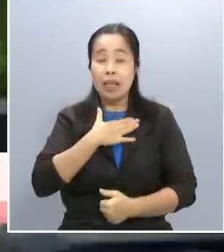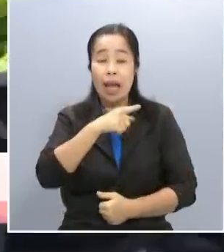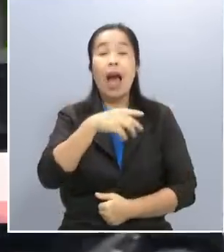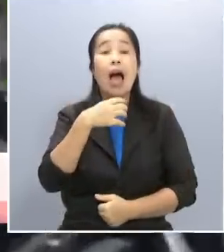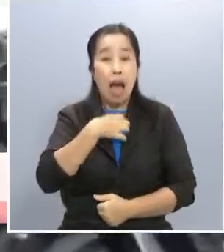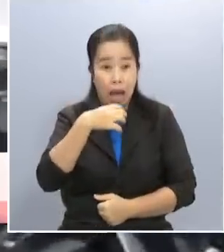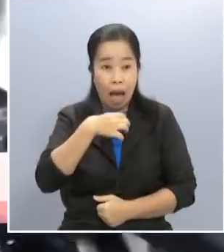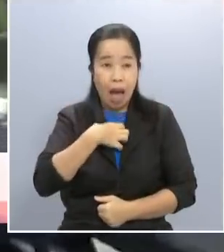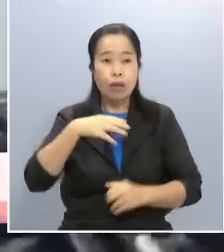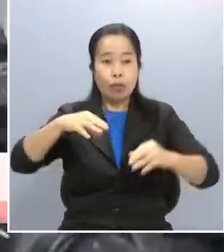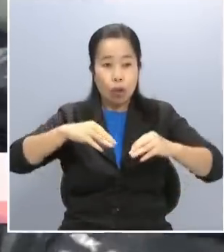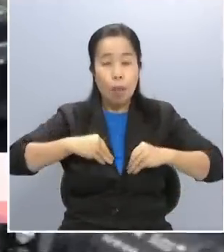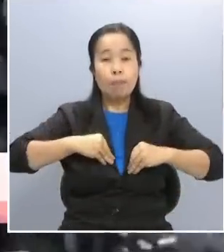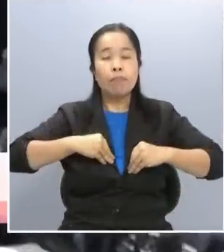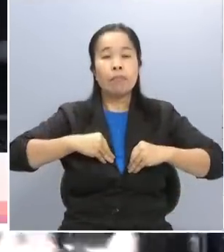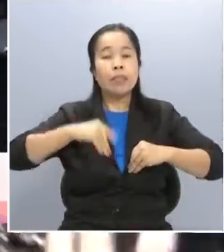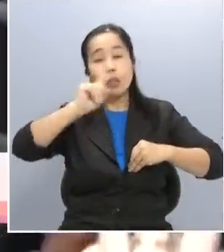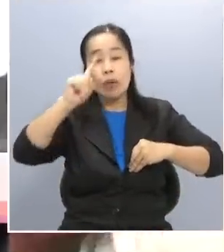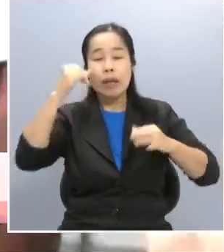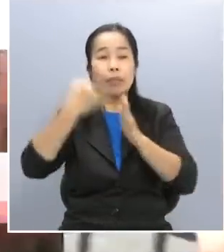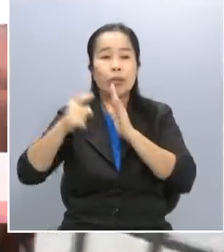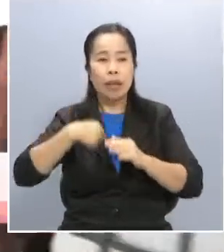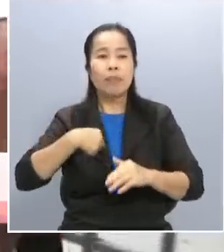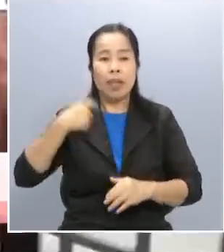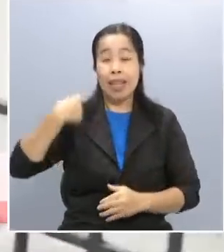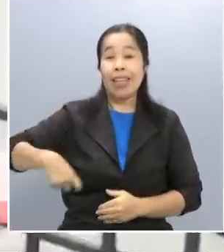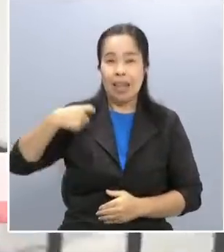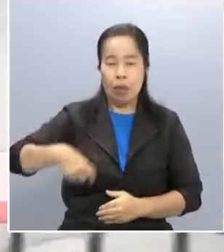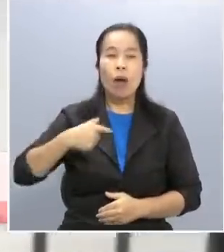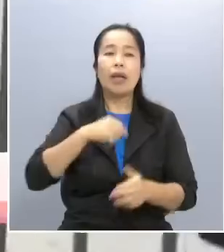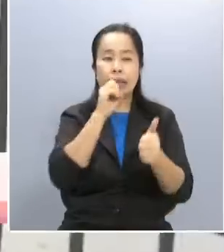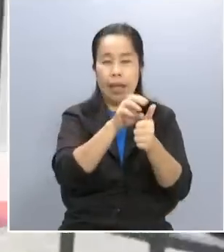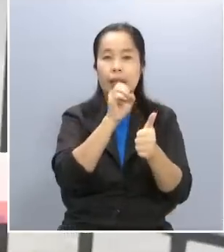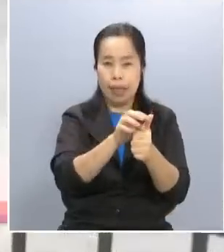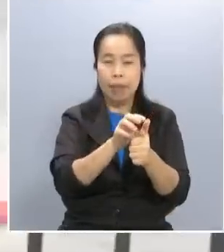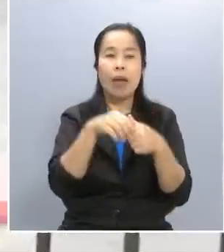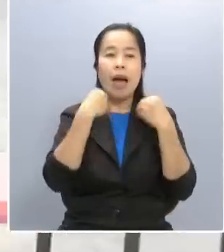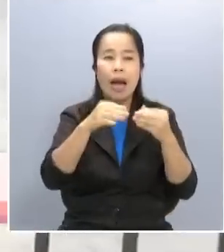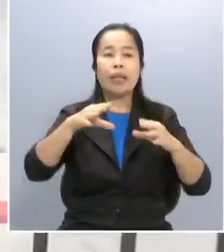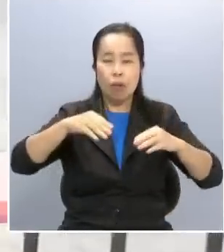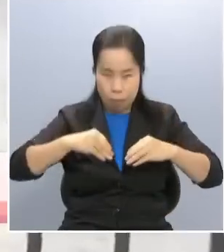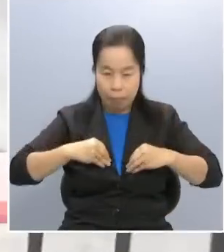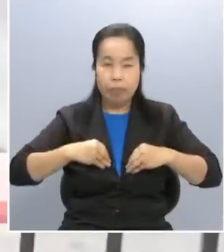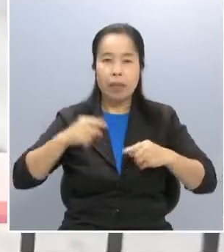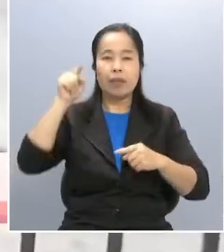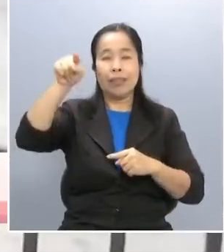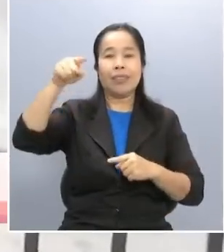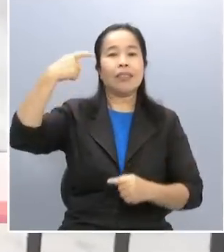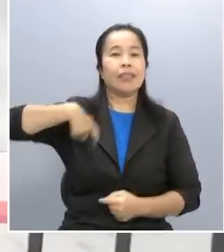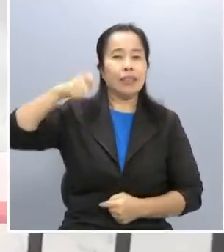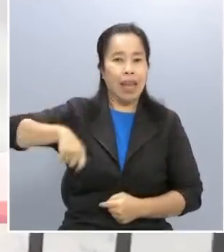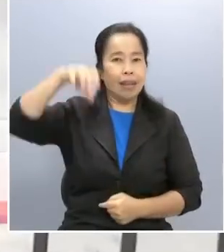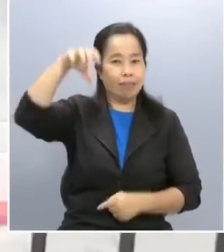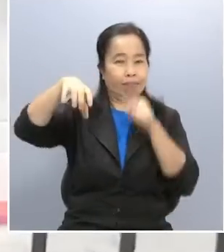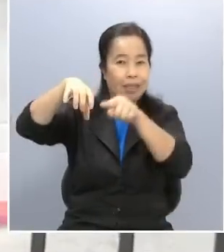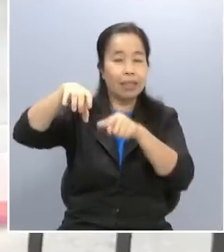จะรับสารภาพในคดีอื่นๆตนเองในฐานะทนายจะให้คำแนะนำว่าให้แอมรับสารภาพในชั้นศาลเท่านั้นไม่ให้รับ